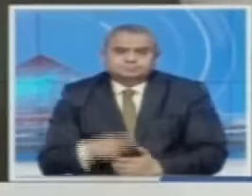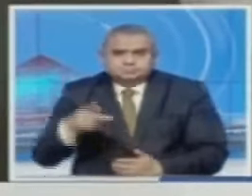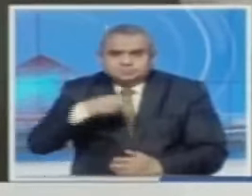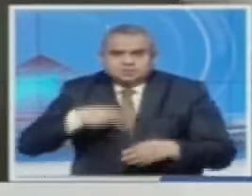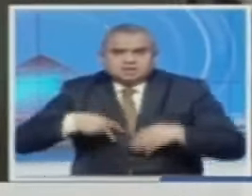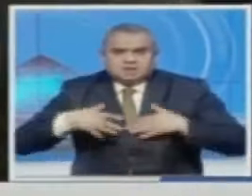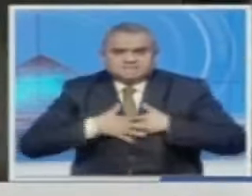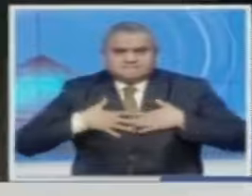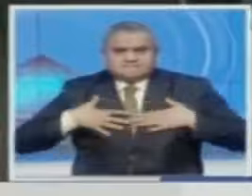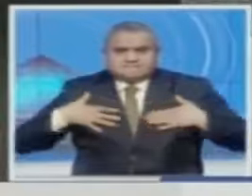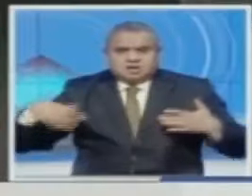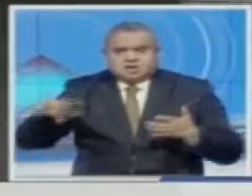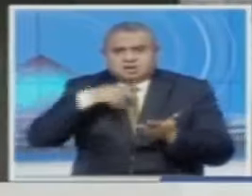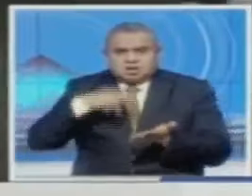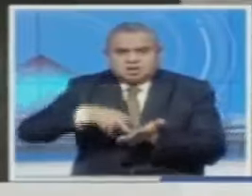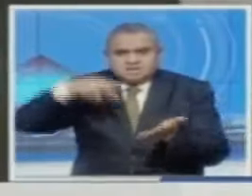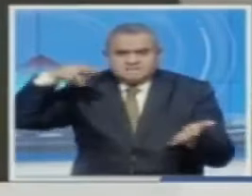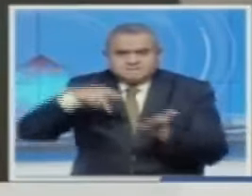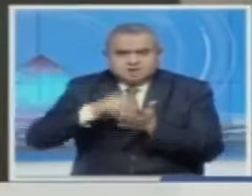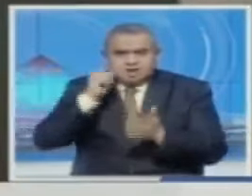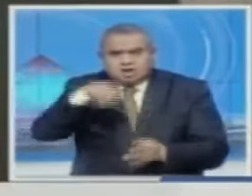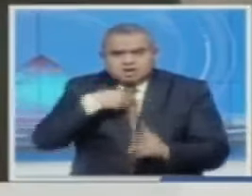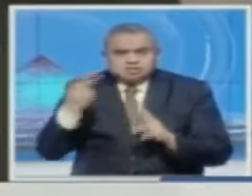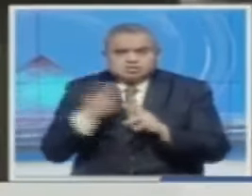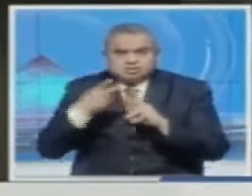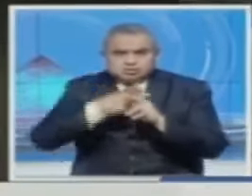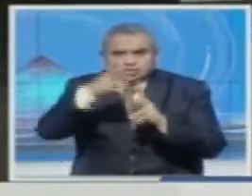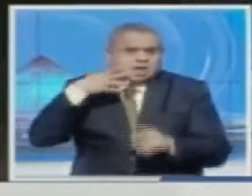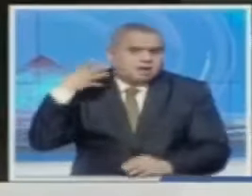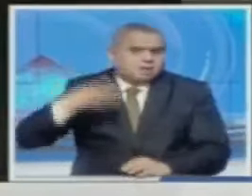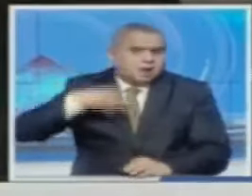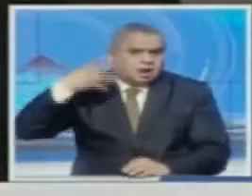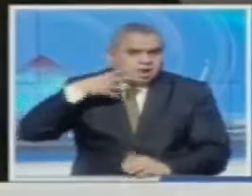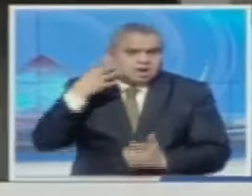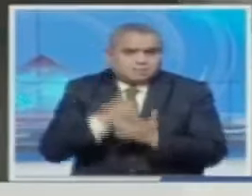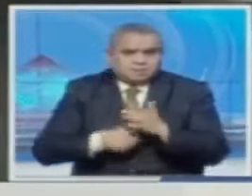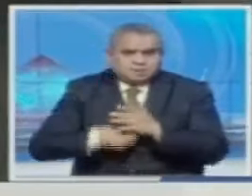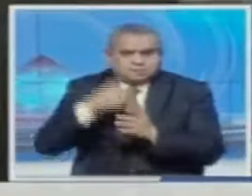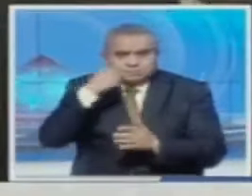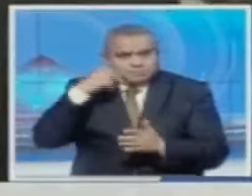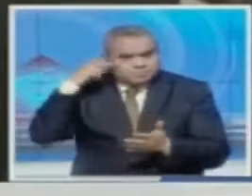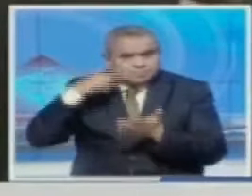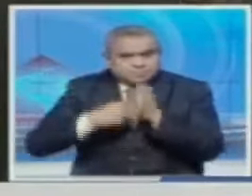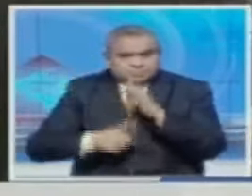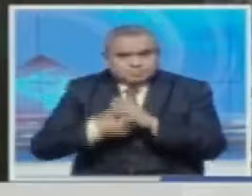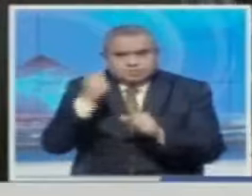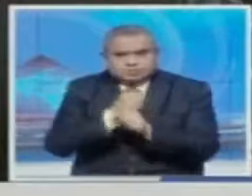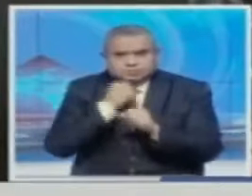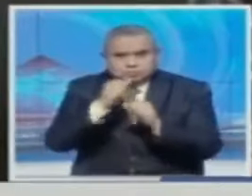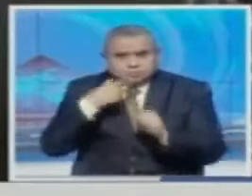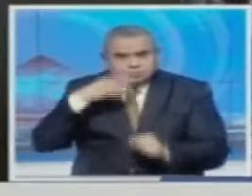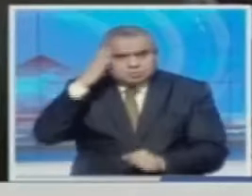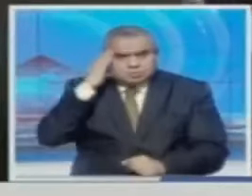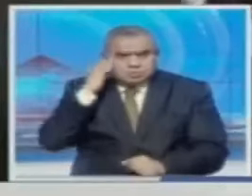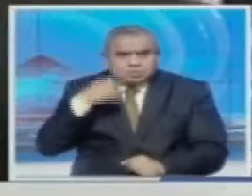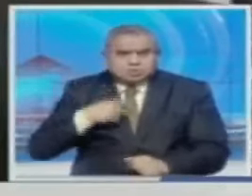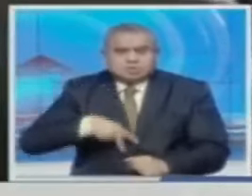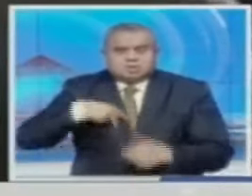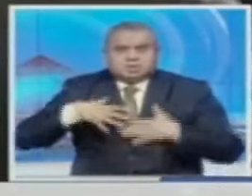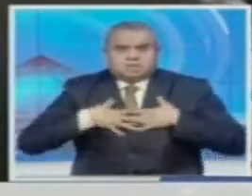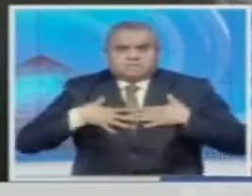قلب المحنة أزاحت من قلوب الأشقاء ستائر الحزن على مفقوديهم وديارهم، وارتفعت